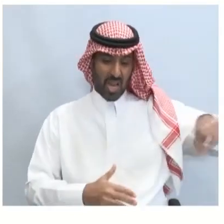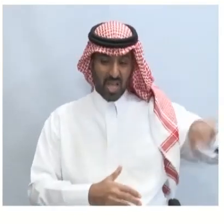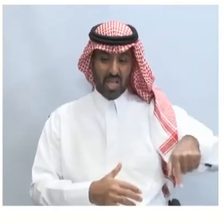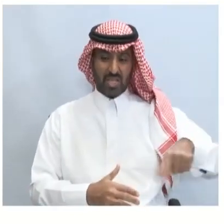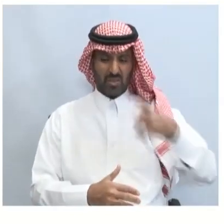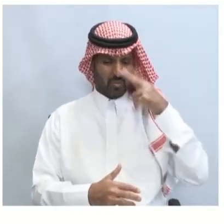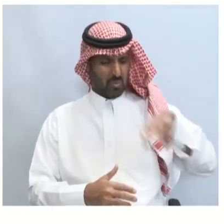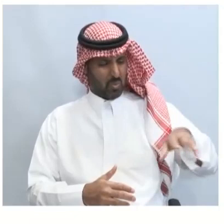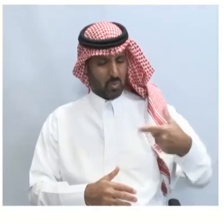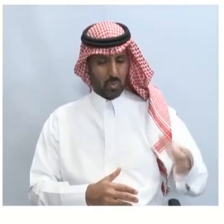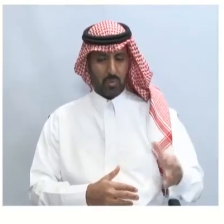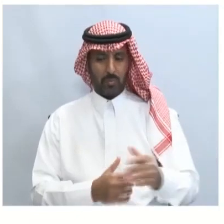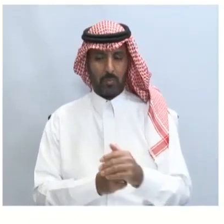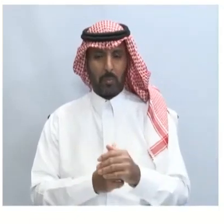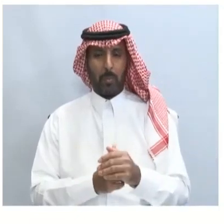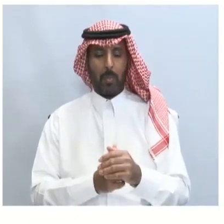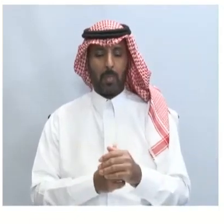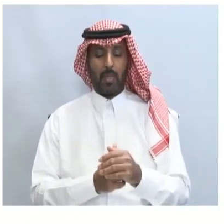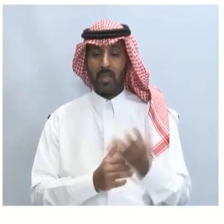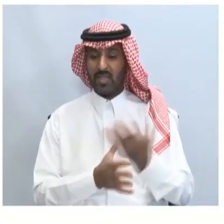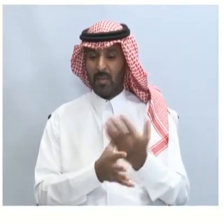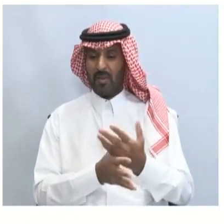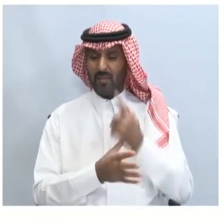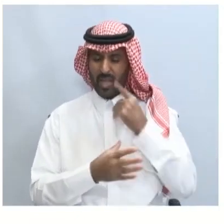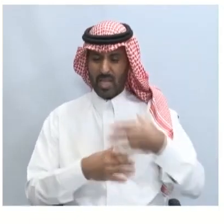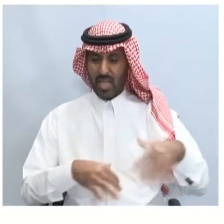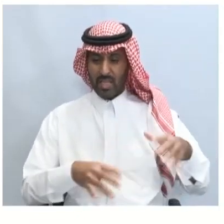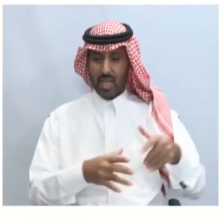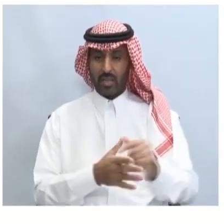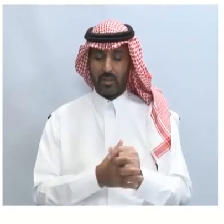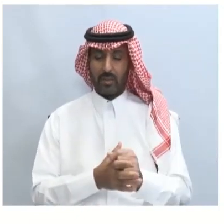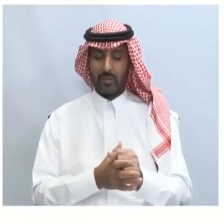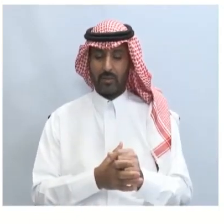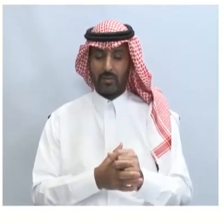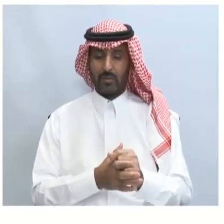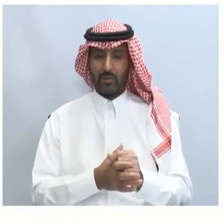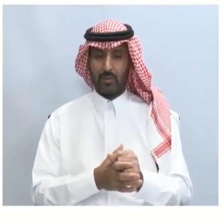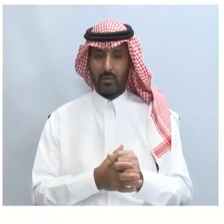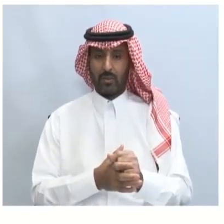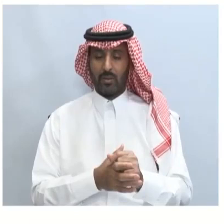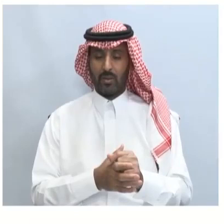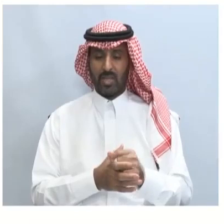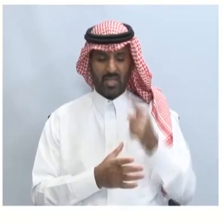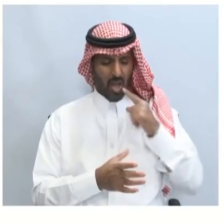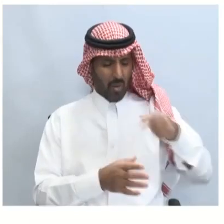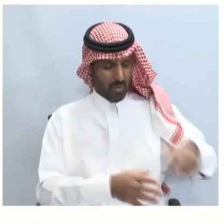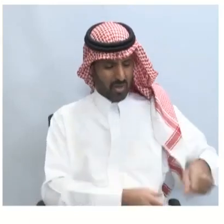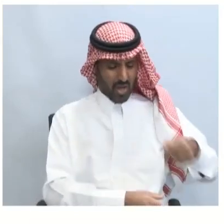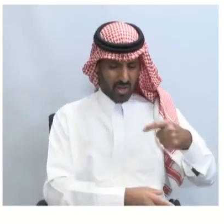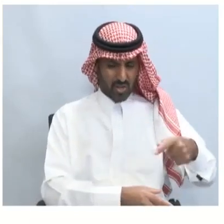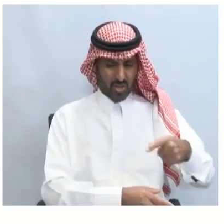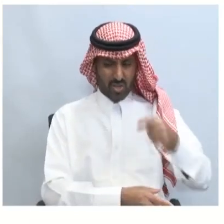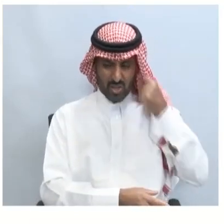وشوه المنظر وتسبب في اذيه الاخرين واصبح هناك صعوبه على